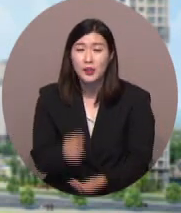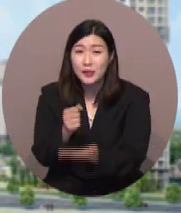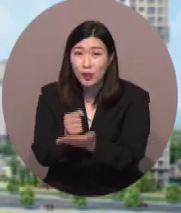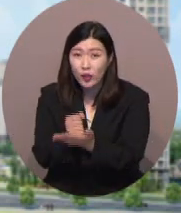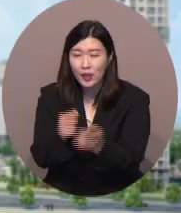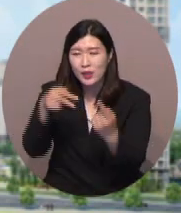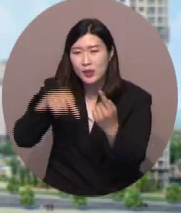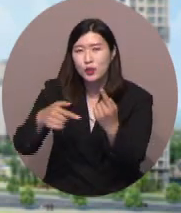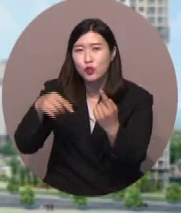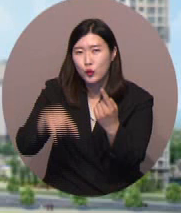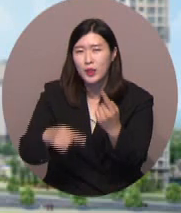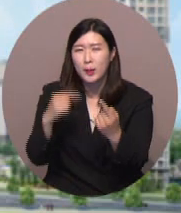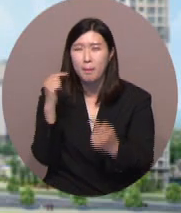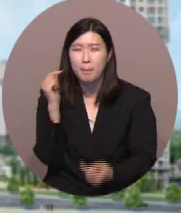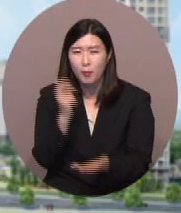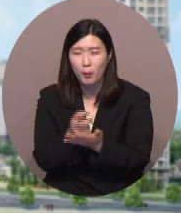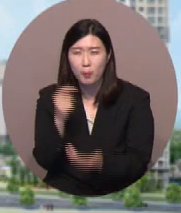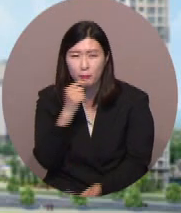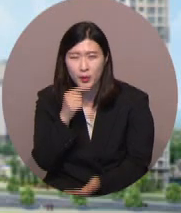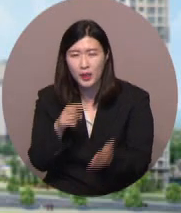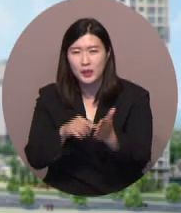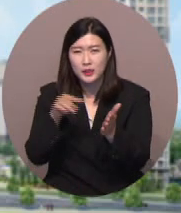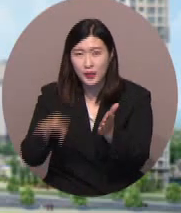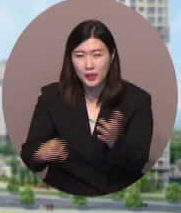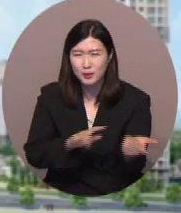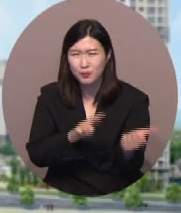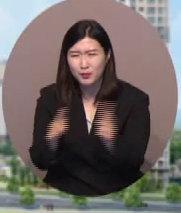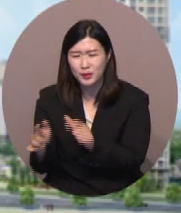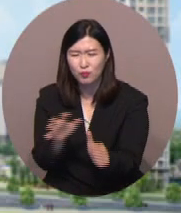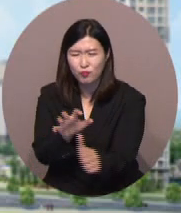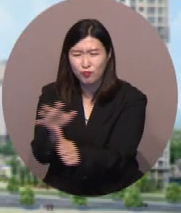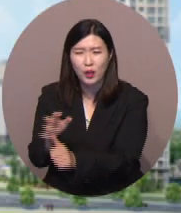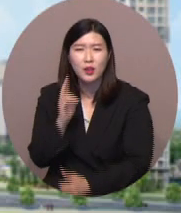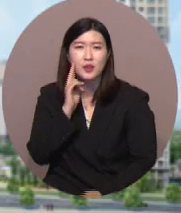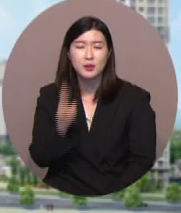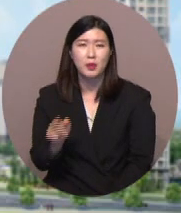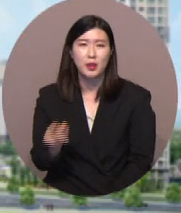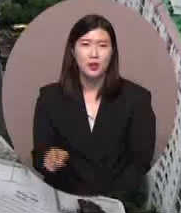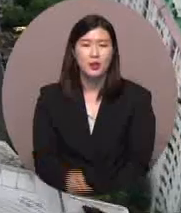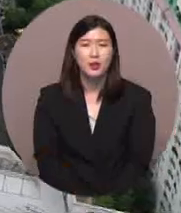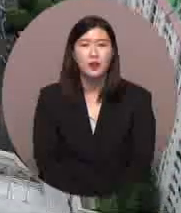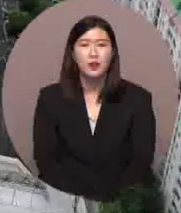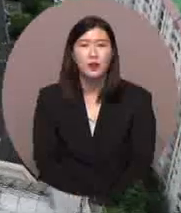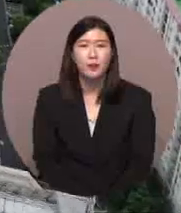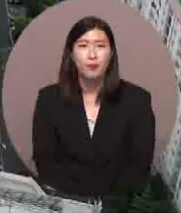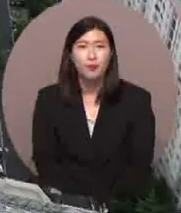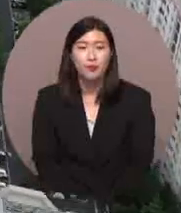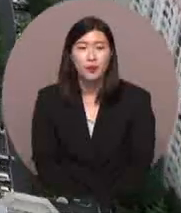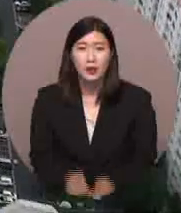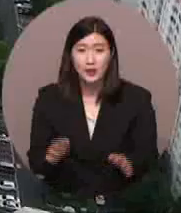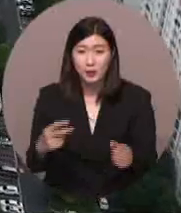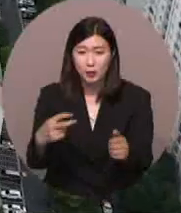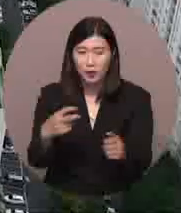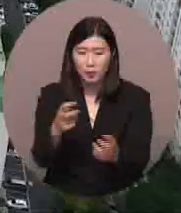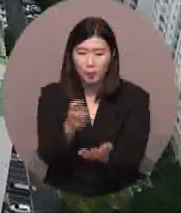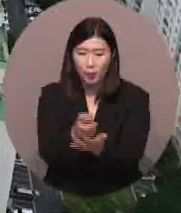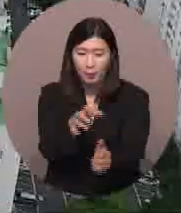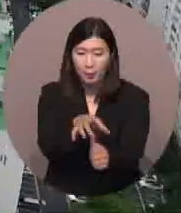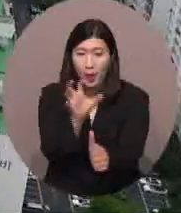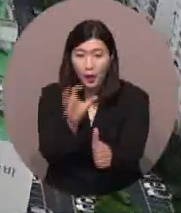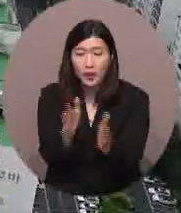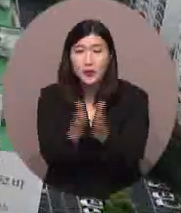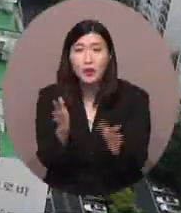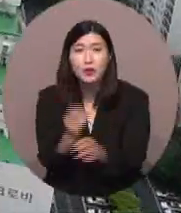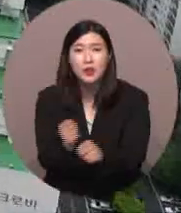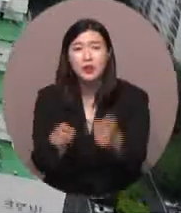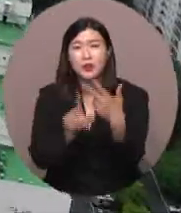강화와 다주택자 종부세 추가 과세 등 그 자체로도 규제가 적지 않습니다 정부의 이번 규제 해지 않은 다음 달에 5일